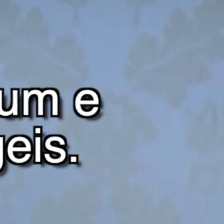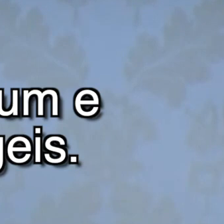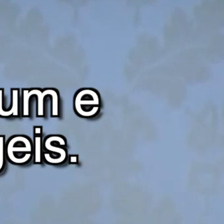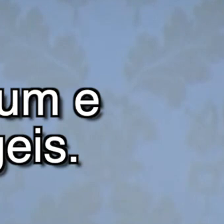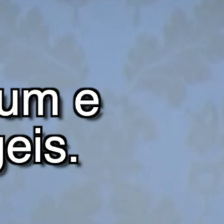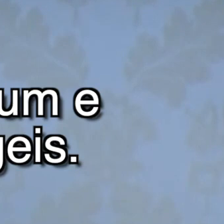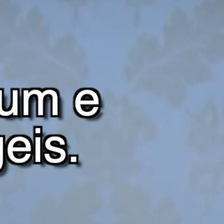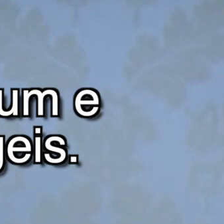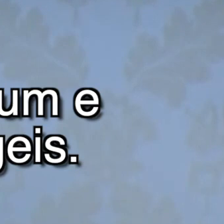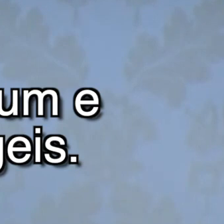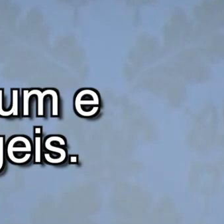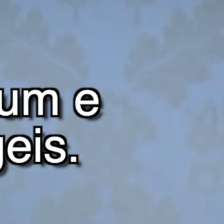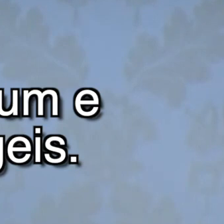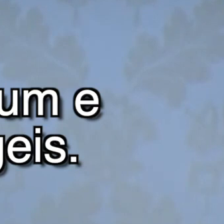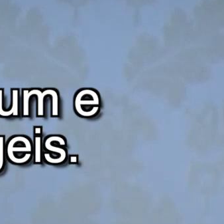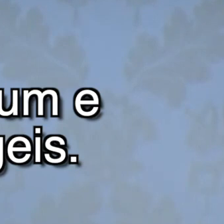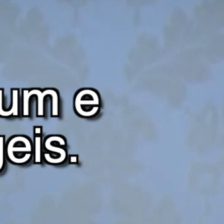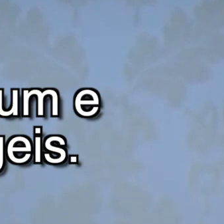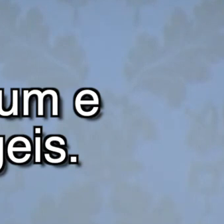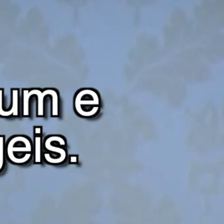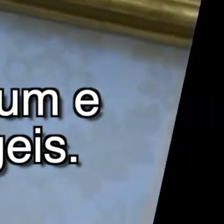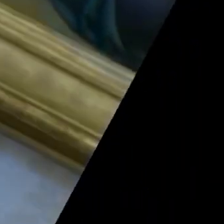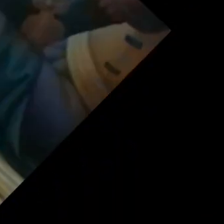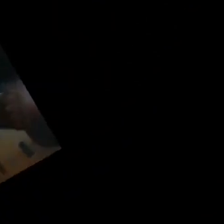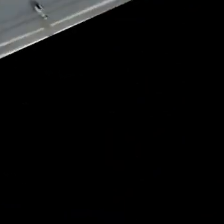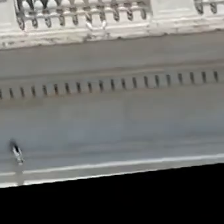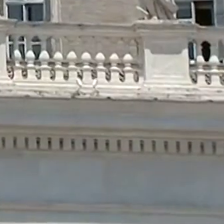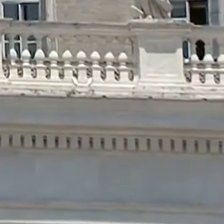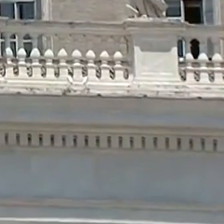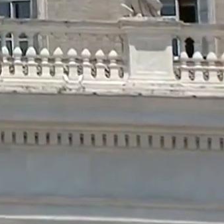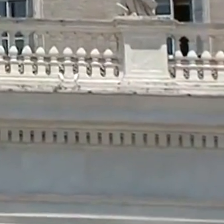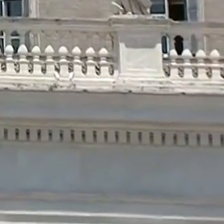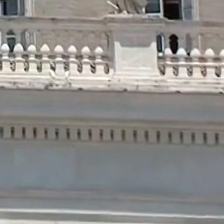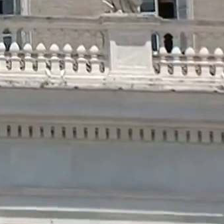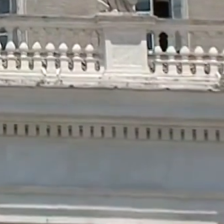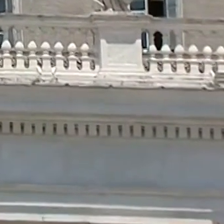comune e dei nostri fratelli e sorelle più fragili.